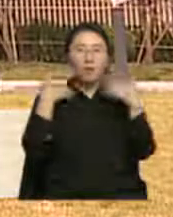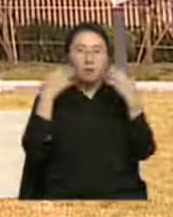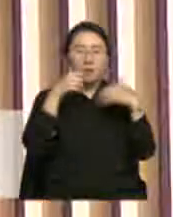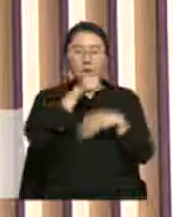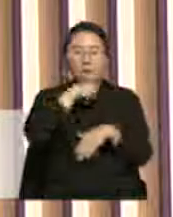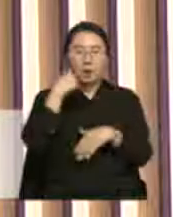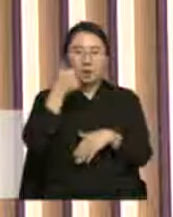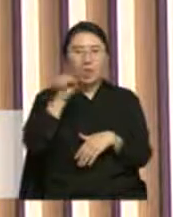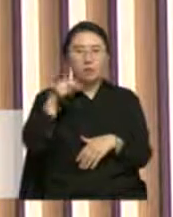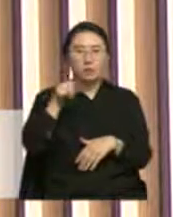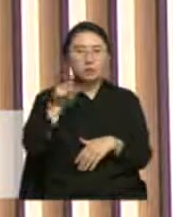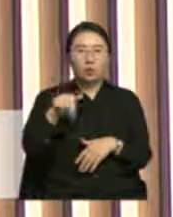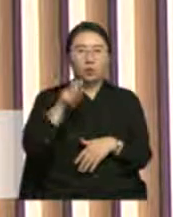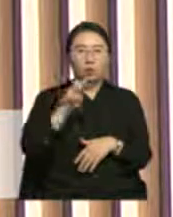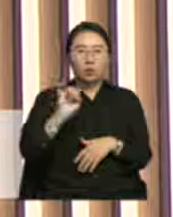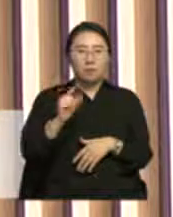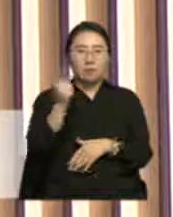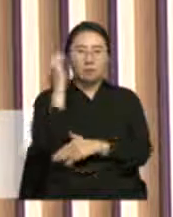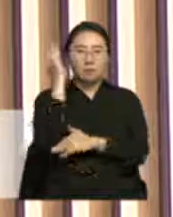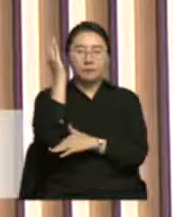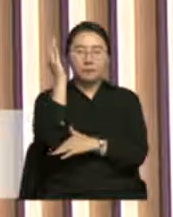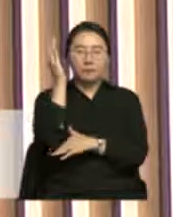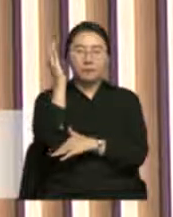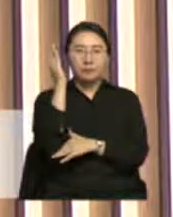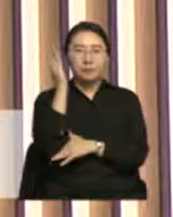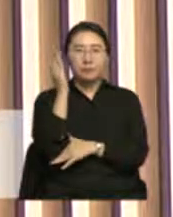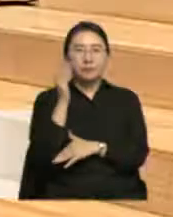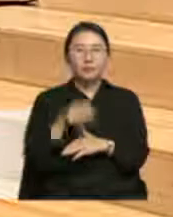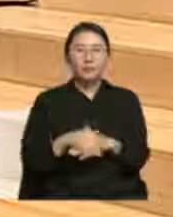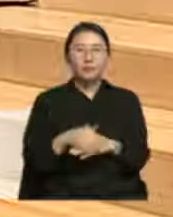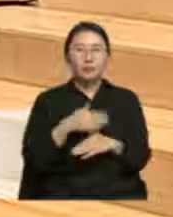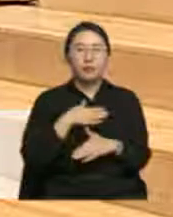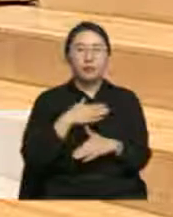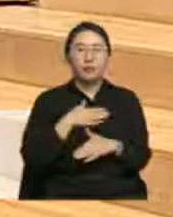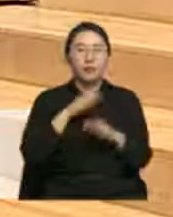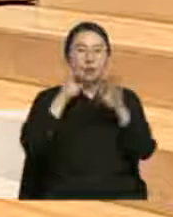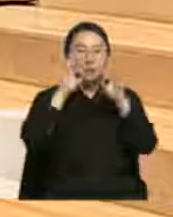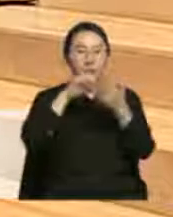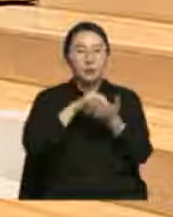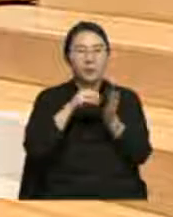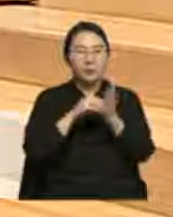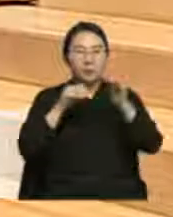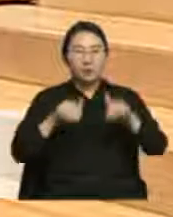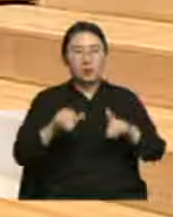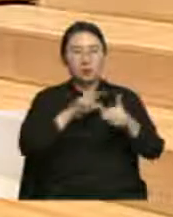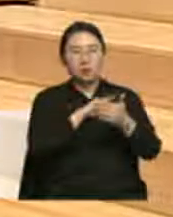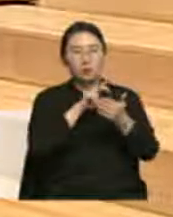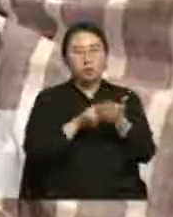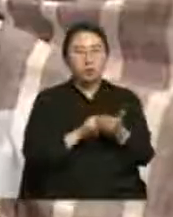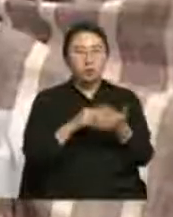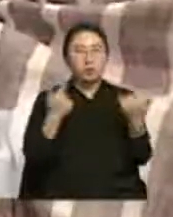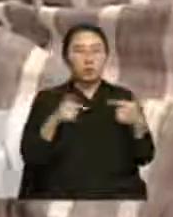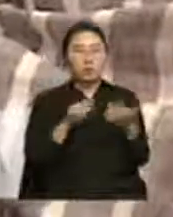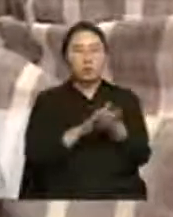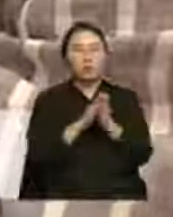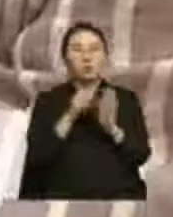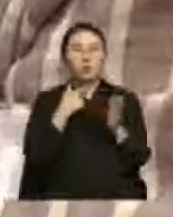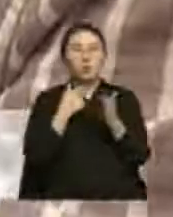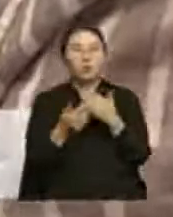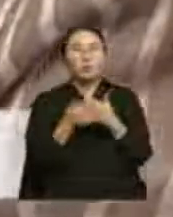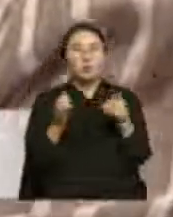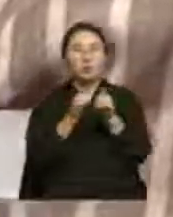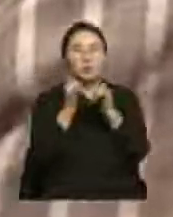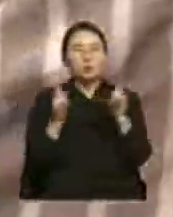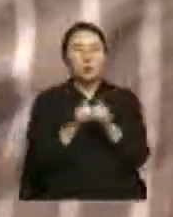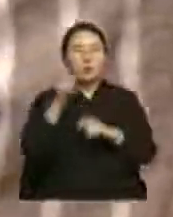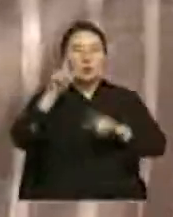쓴 하성란 작가가 강단에 섭니다 하 작가는 나는 내가 본 만큼 큰 다 라는 주제로 나날이 변화를 겪고 있는 우리